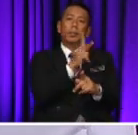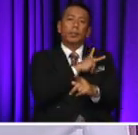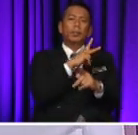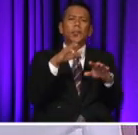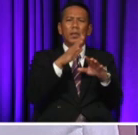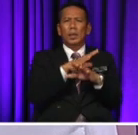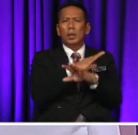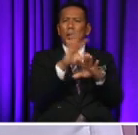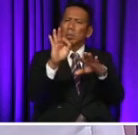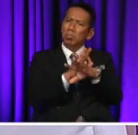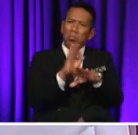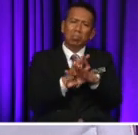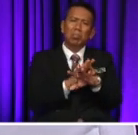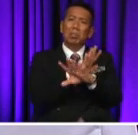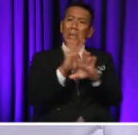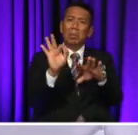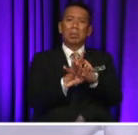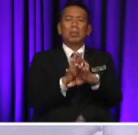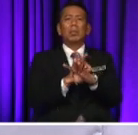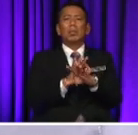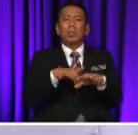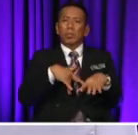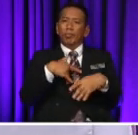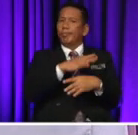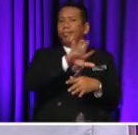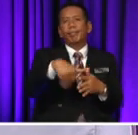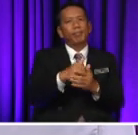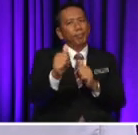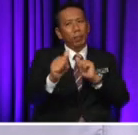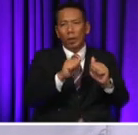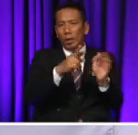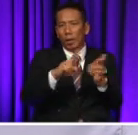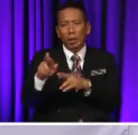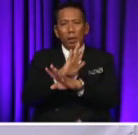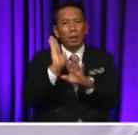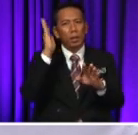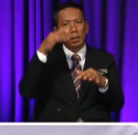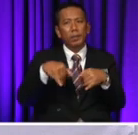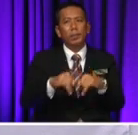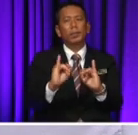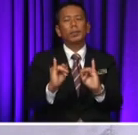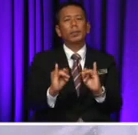peranan saudara Rasul sekali Activity yang dirancang tidak akan berjalan